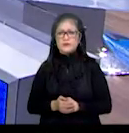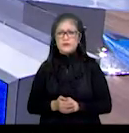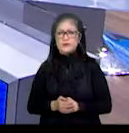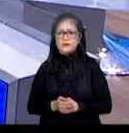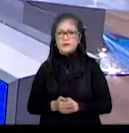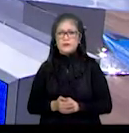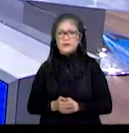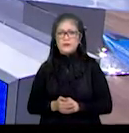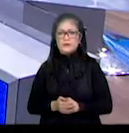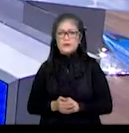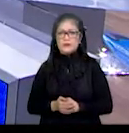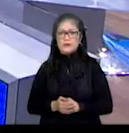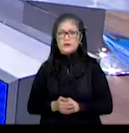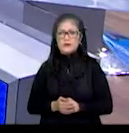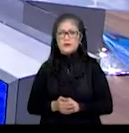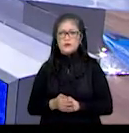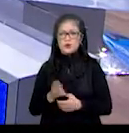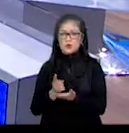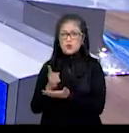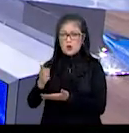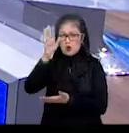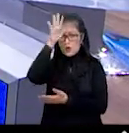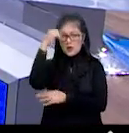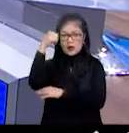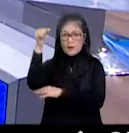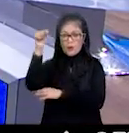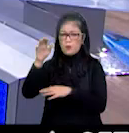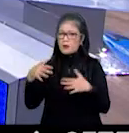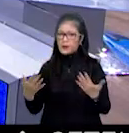apa saja tuntutan yang diserukan oleh para pendemo?